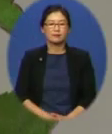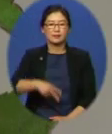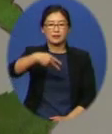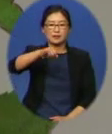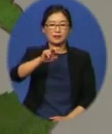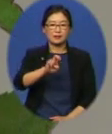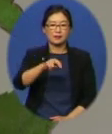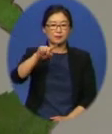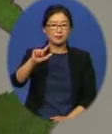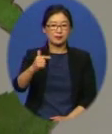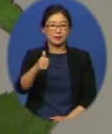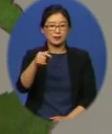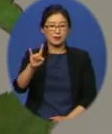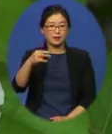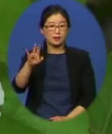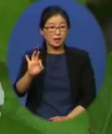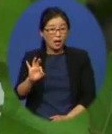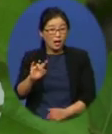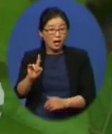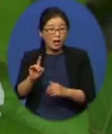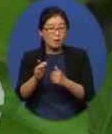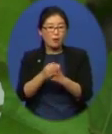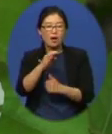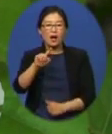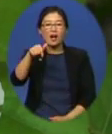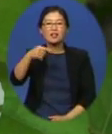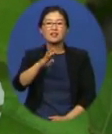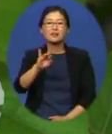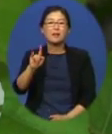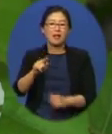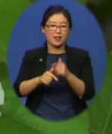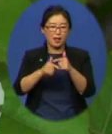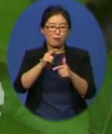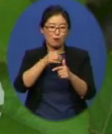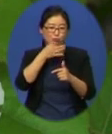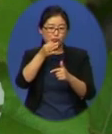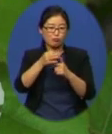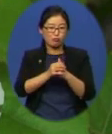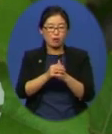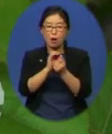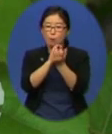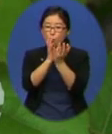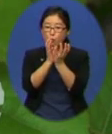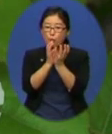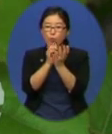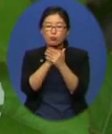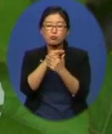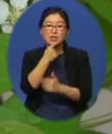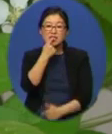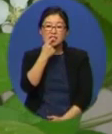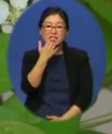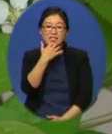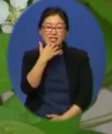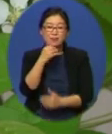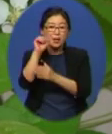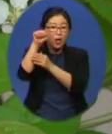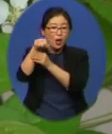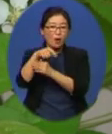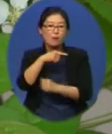심산해당은 아급의 나무라고 불리기도 하고 꽃봉우리는 흰색이지만 열매는 붉게